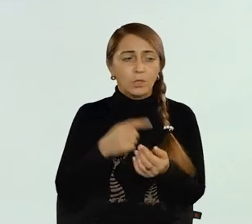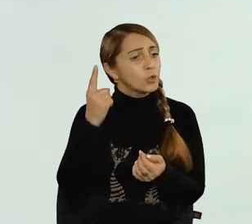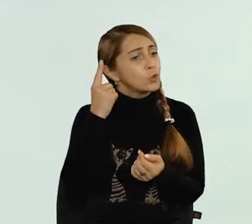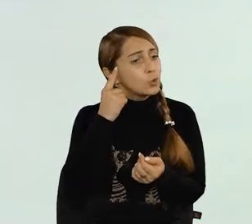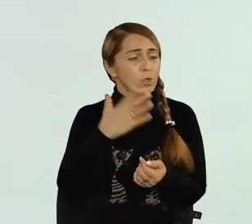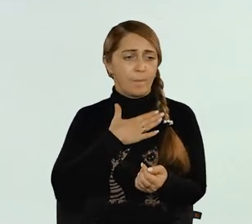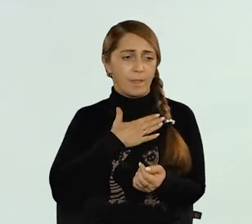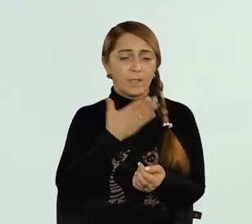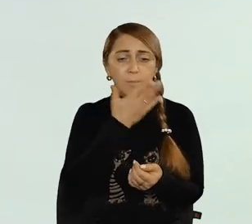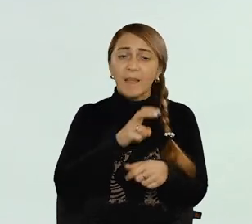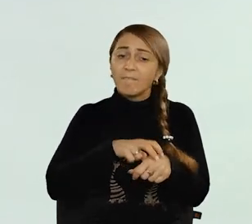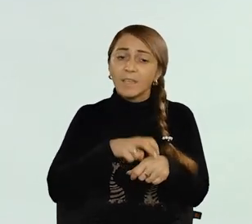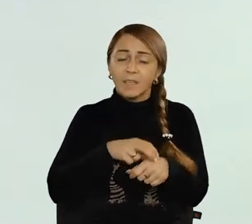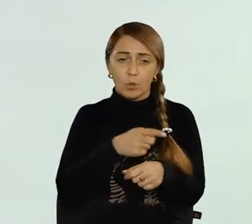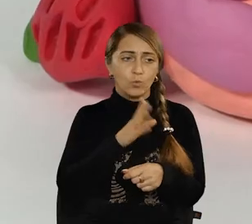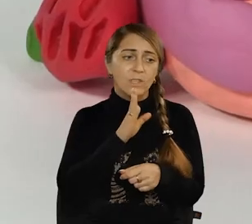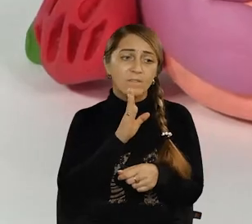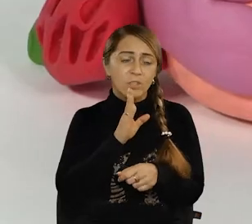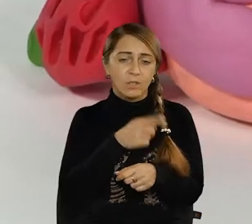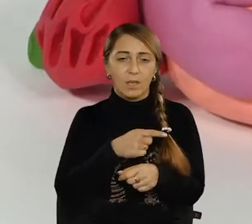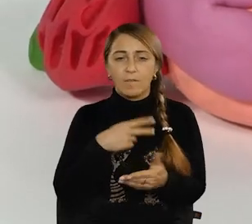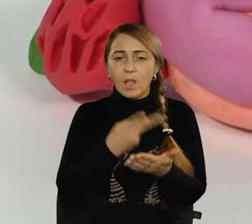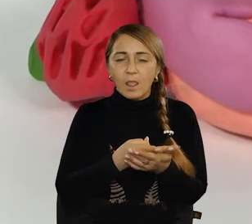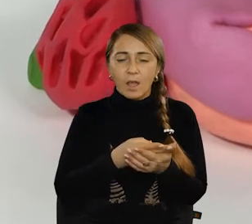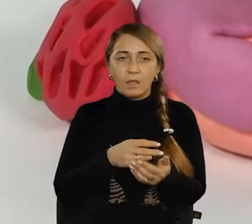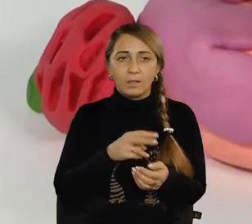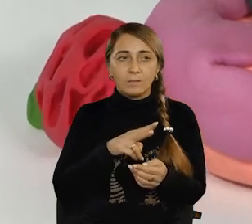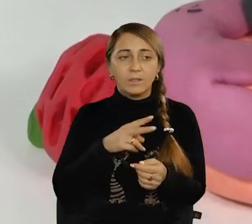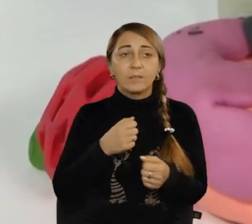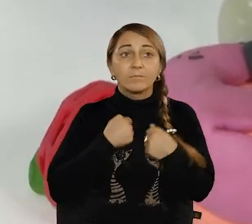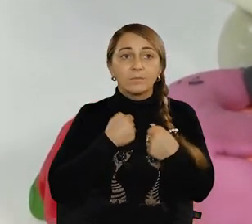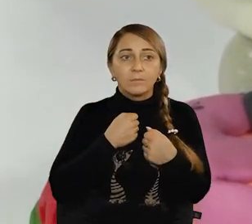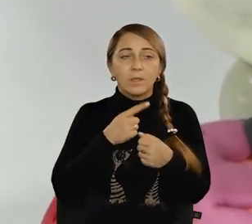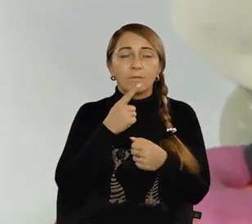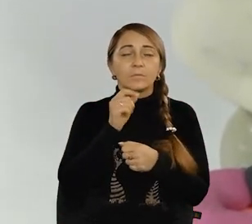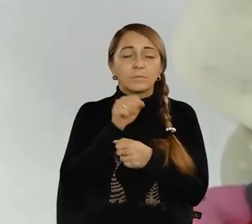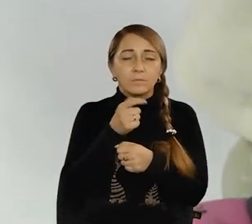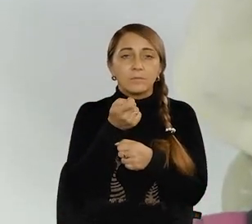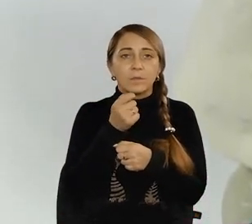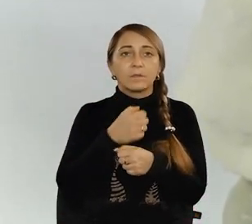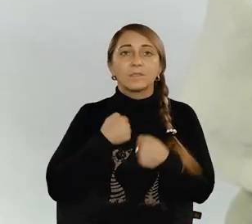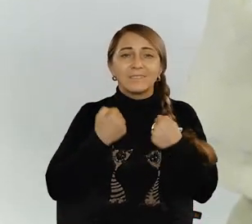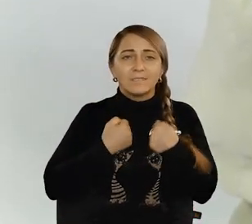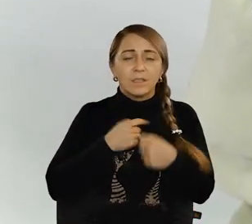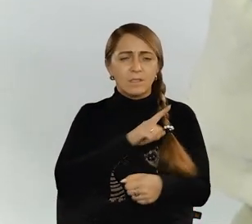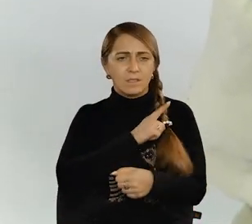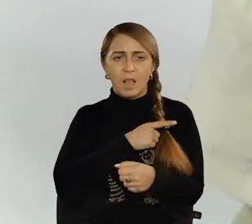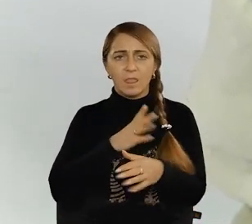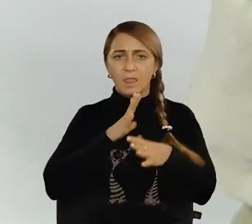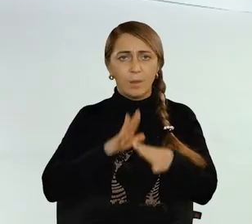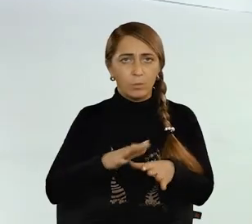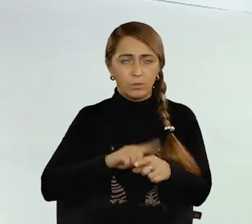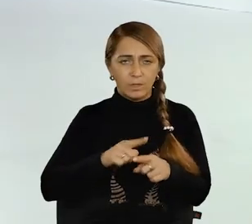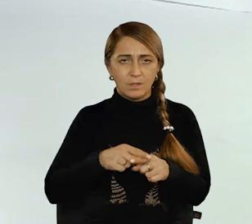мене?» – запитав лікар у дівчинки. Вона лежала і лише намагалася кивнути головою, але сил на це не